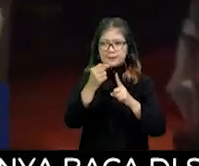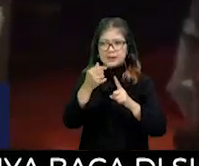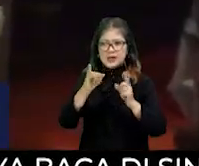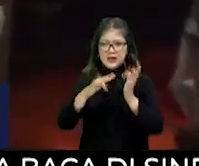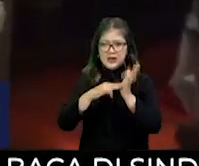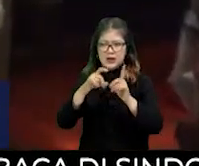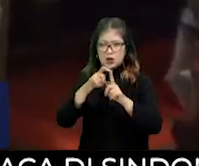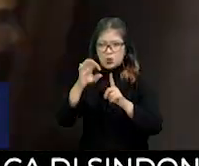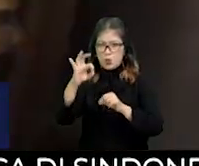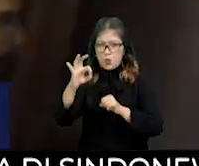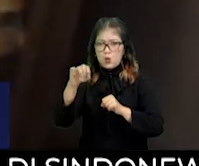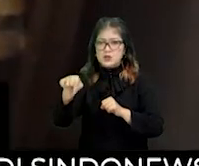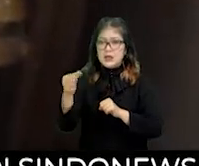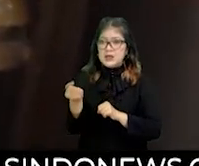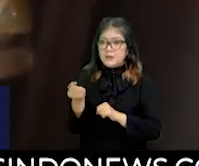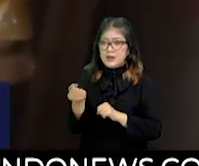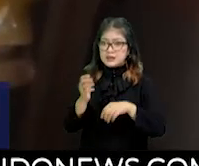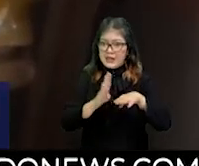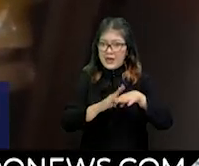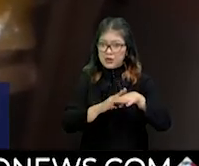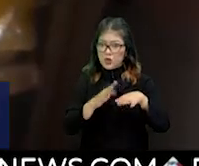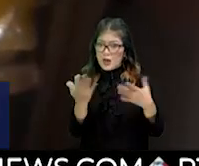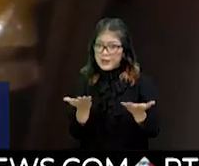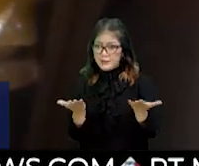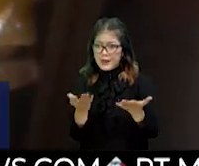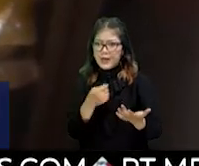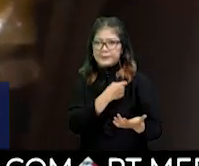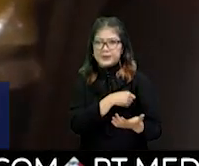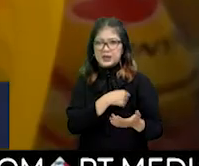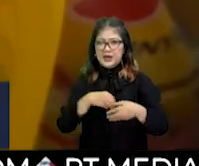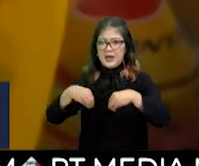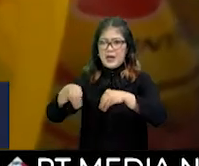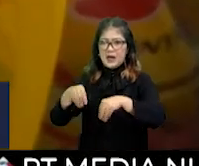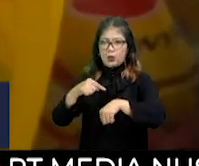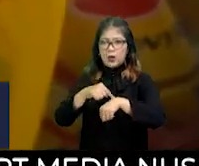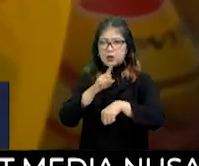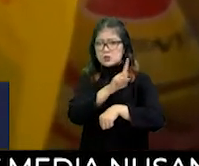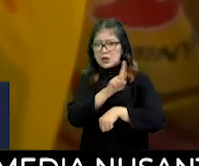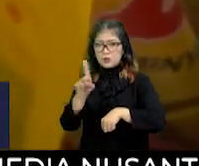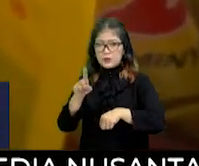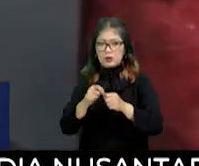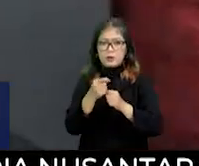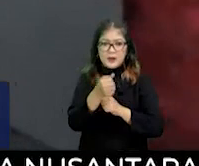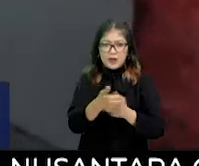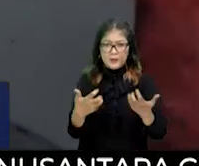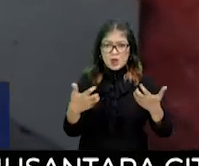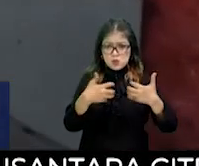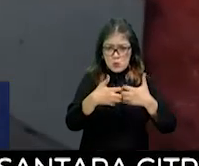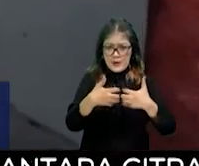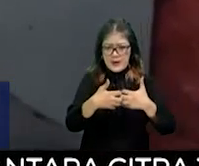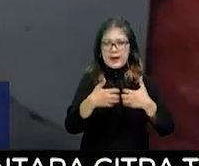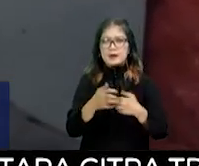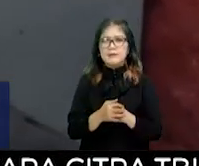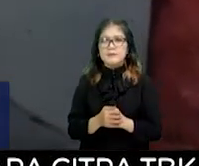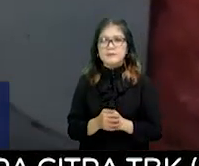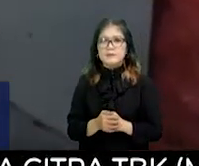untuk pasar tradisional, Menteri Perdagangan memberikan waktu satu pekan untuk penyesuaian. Pemerintah melalui Badan Pengelola Dana